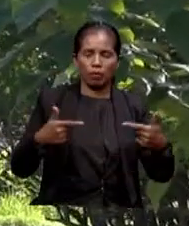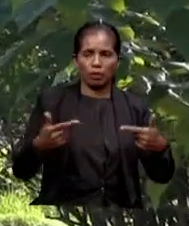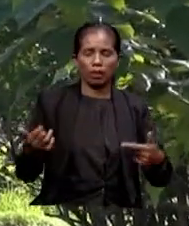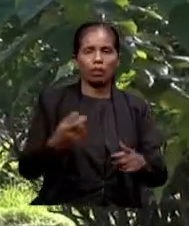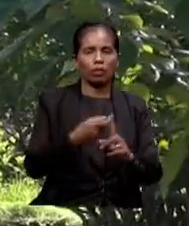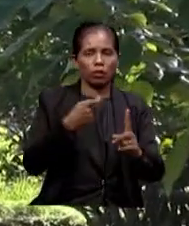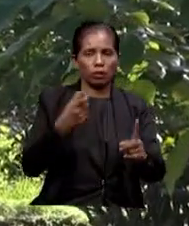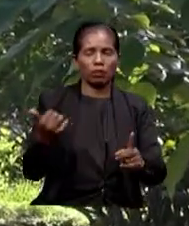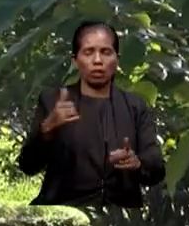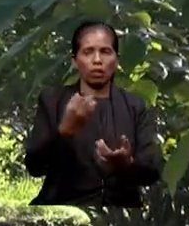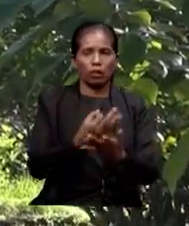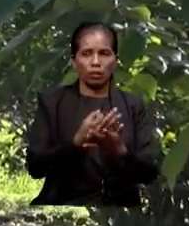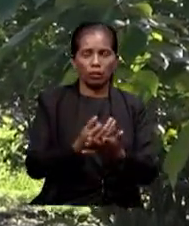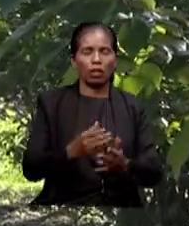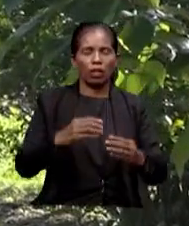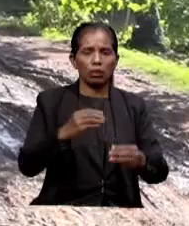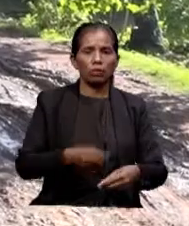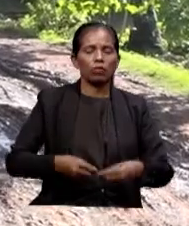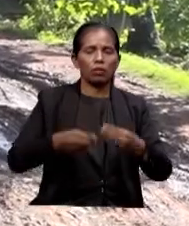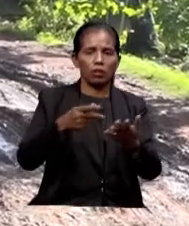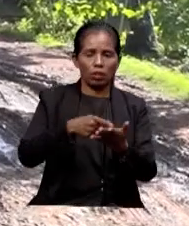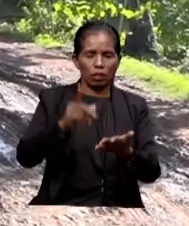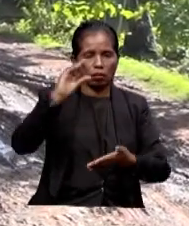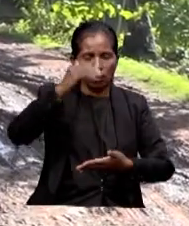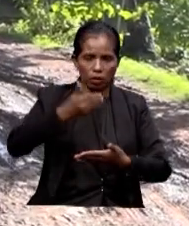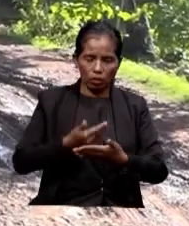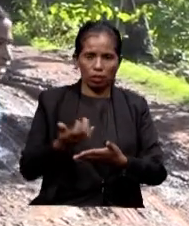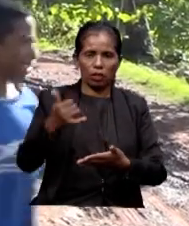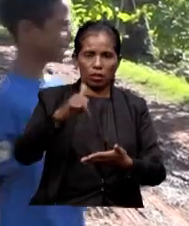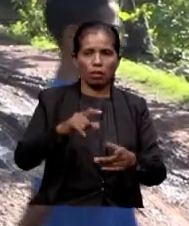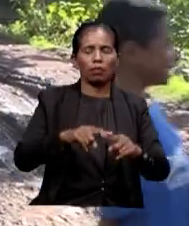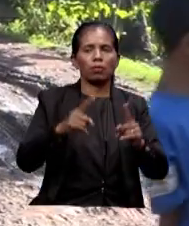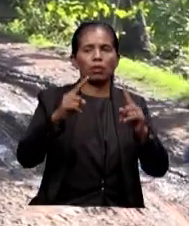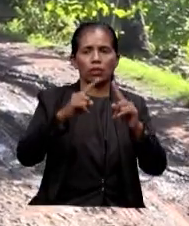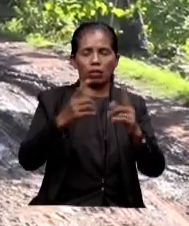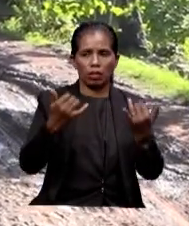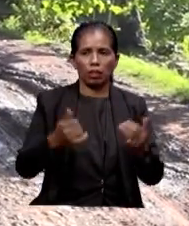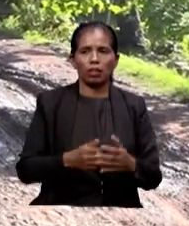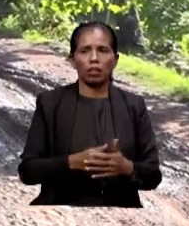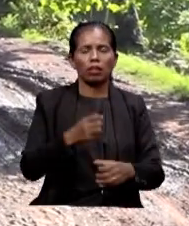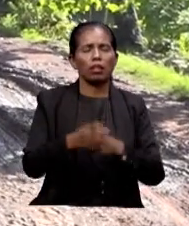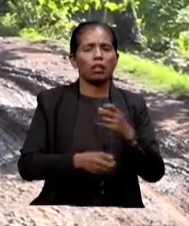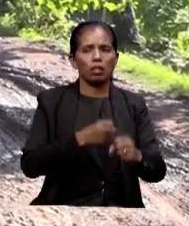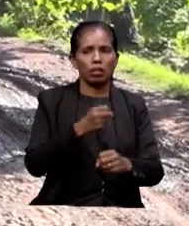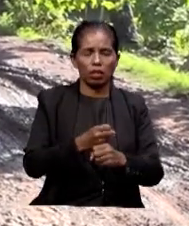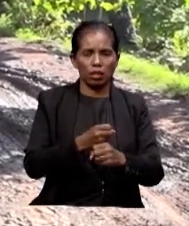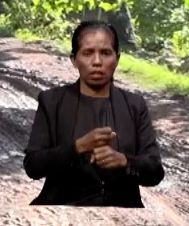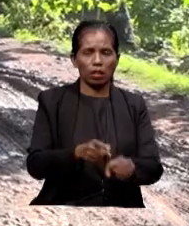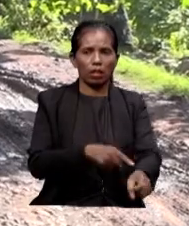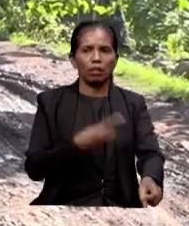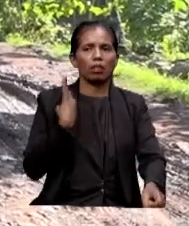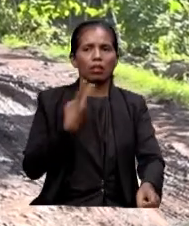ne bele hetan osa bele edukasi ne wan sir nebe ho idane durante tina naruk ami